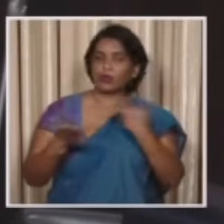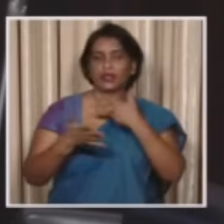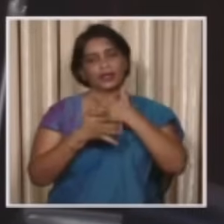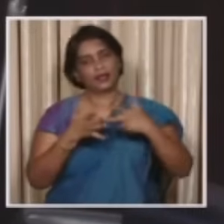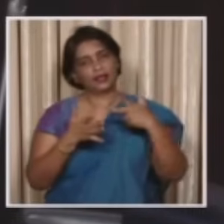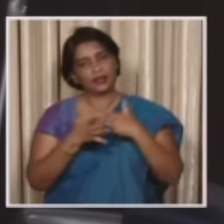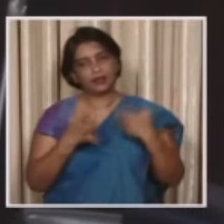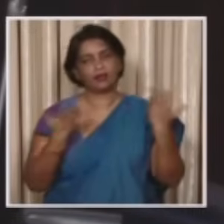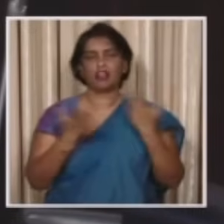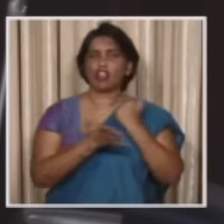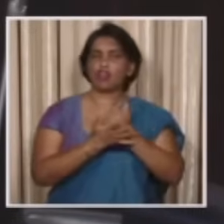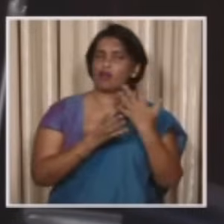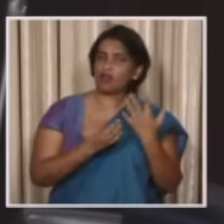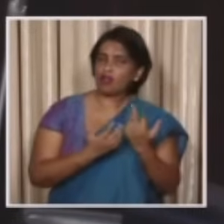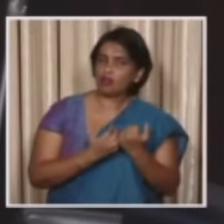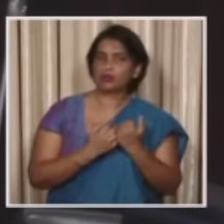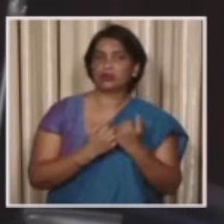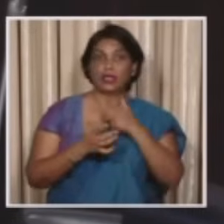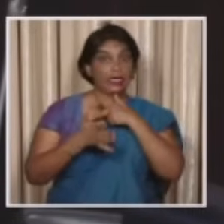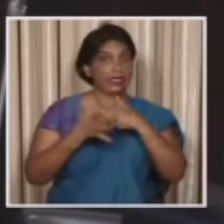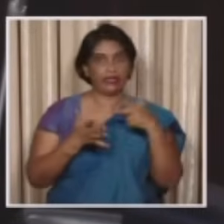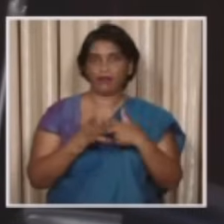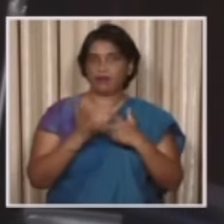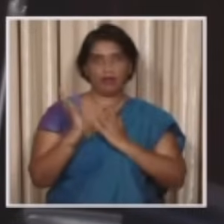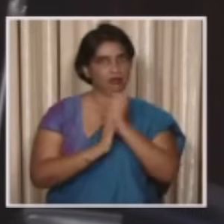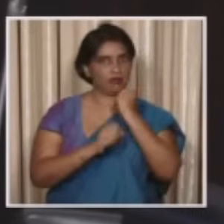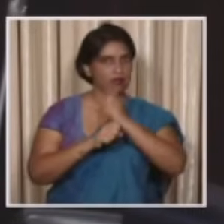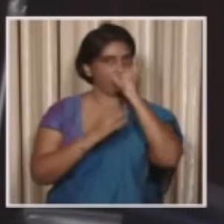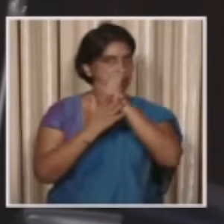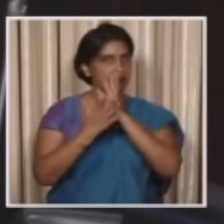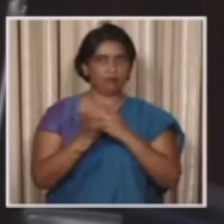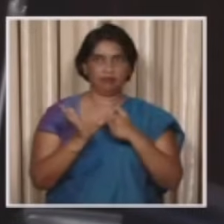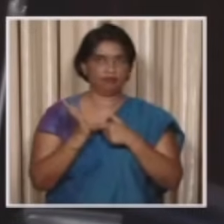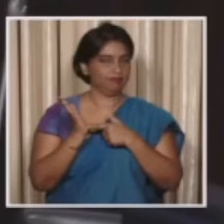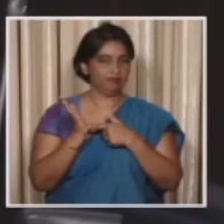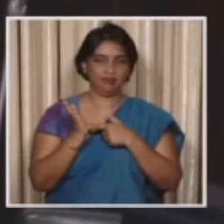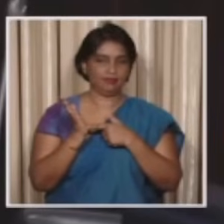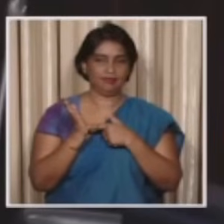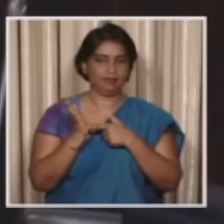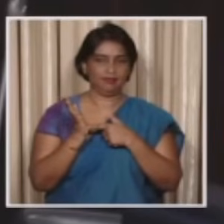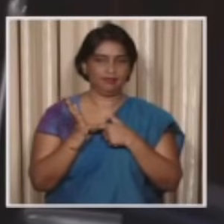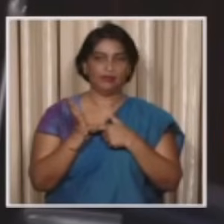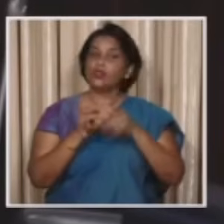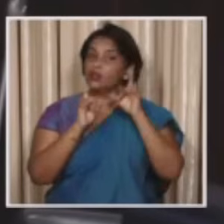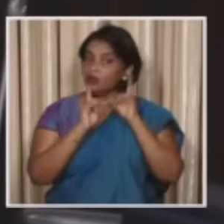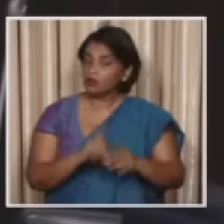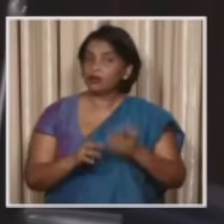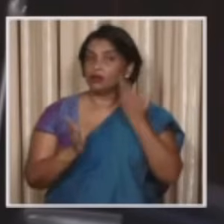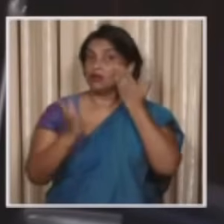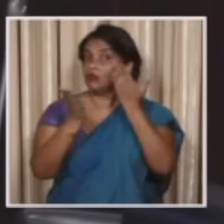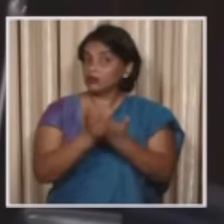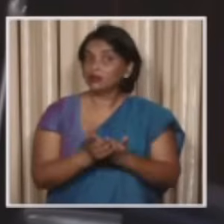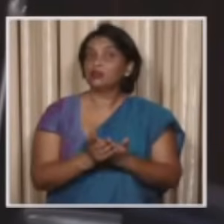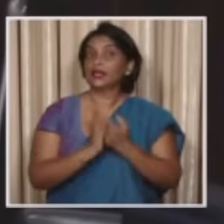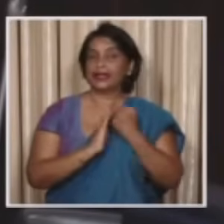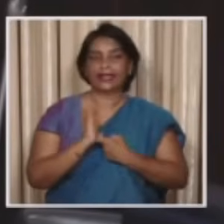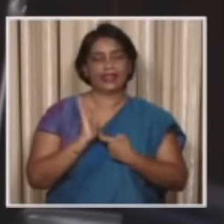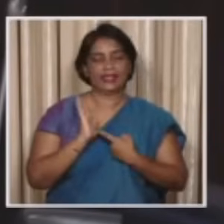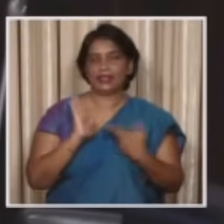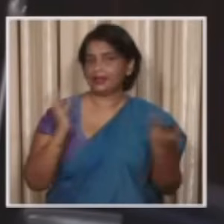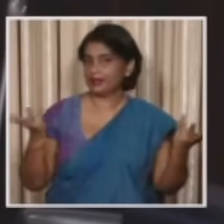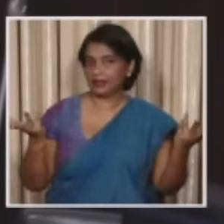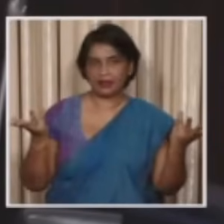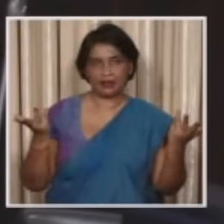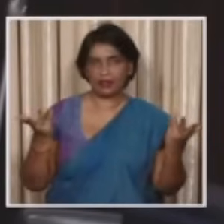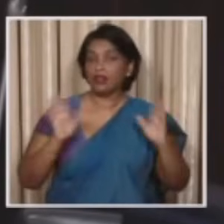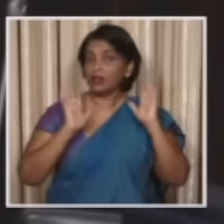හරි එහෙම කියවන්න ප්‍රතිපාදන නැහැ. අපේ ආණ්ඩුක්‍රම ව්‍යවස්ථාවේ සහ ස්ථාවර නියෝග අනුව එහෙම ඉදිරිපත් කිරීමත් ප්‍රතිපාදන නැහැ.